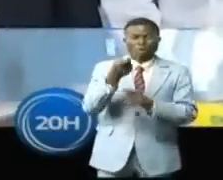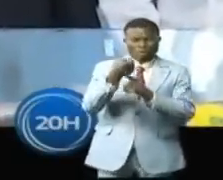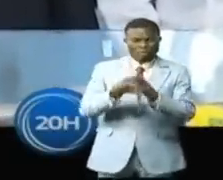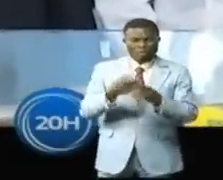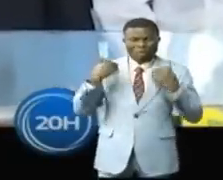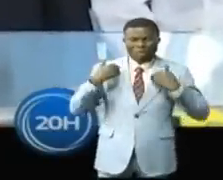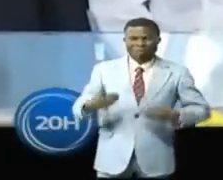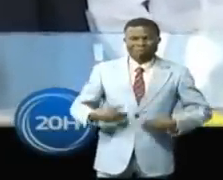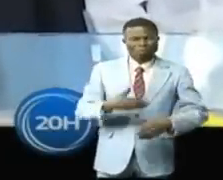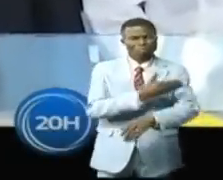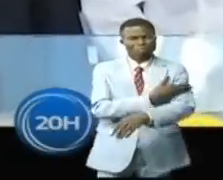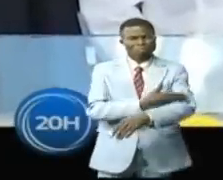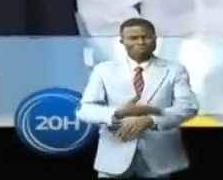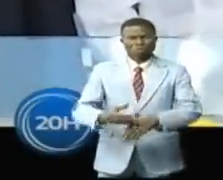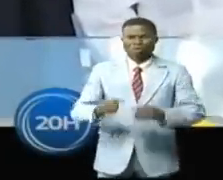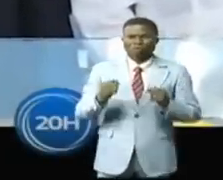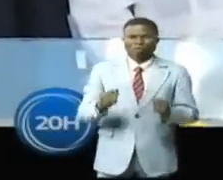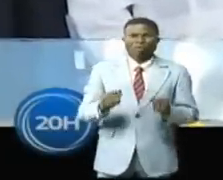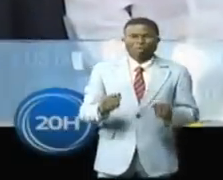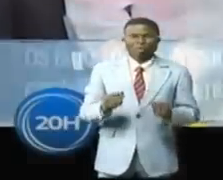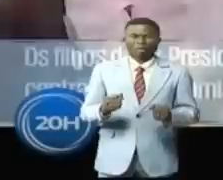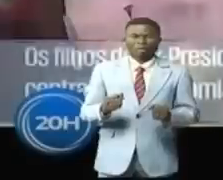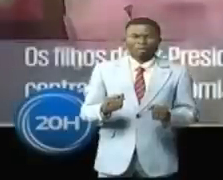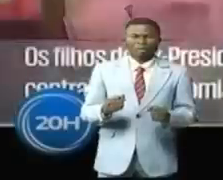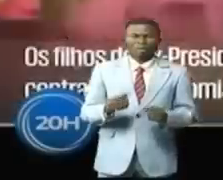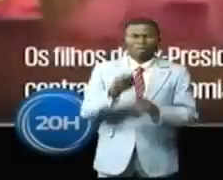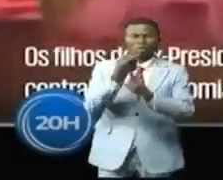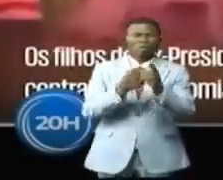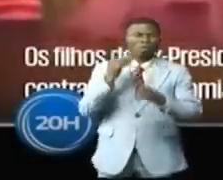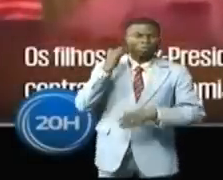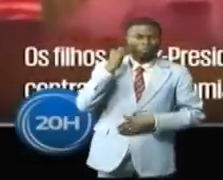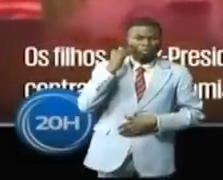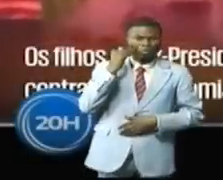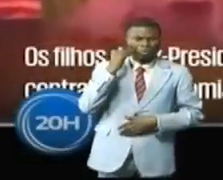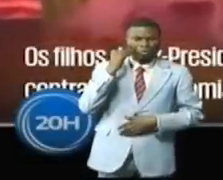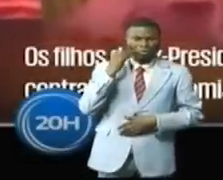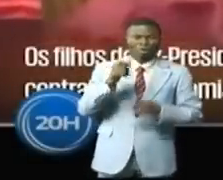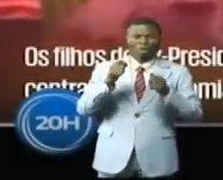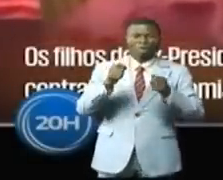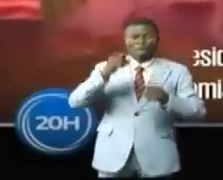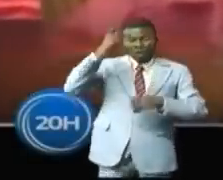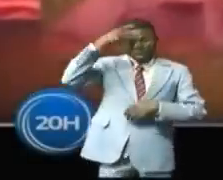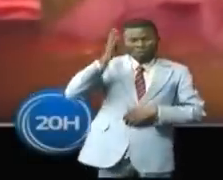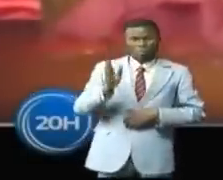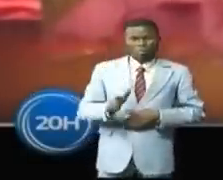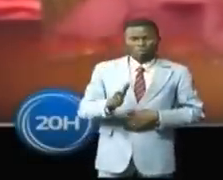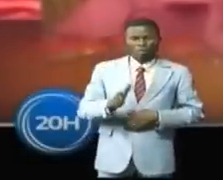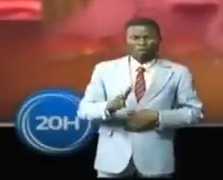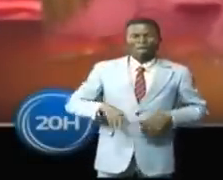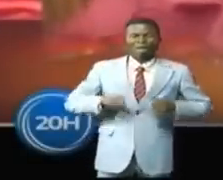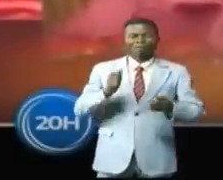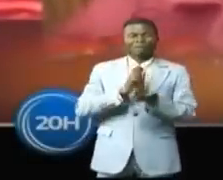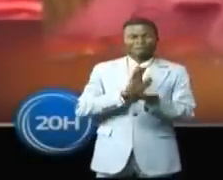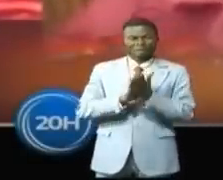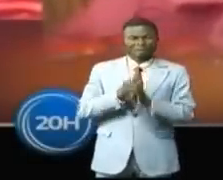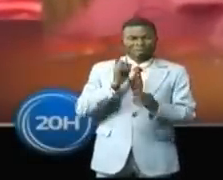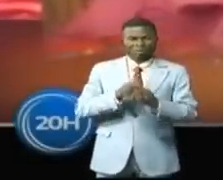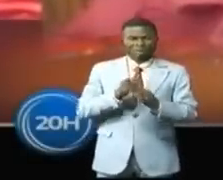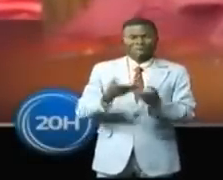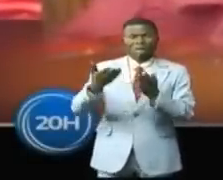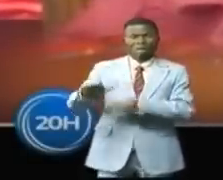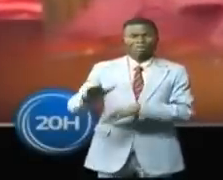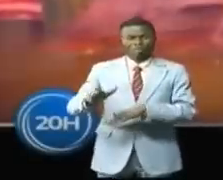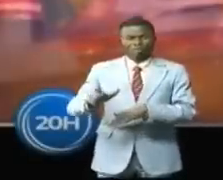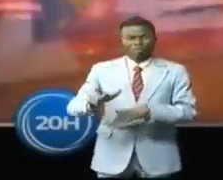santé s'était beaucoup dégradée. En juin, un quotidien portugais le disait entre la vie et la mort. Il est finalement décédé